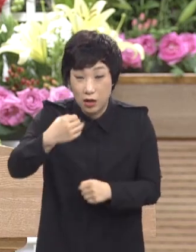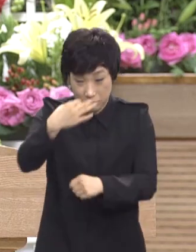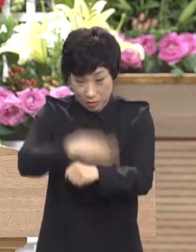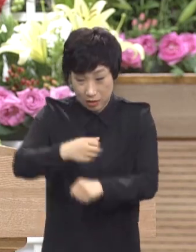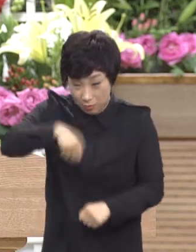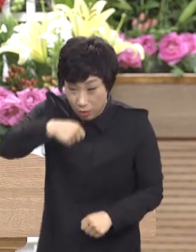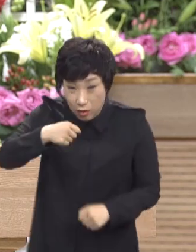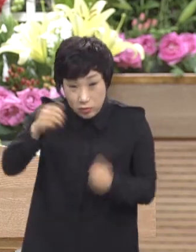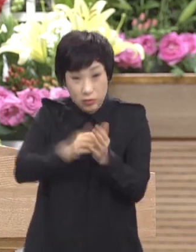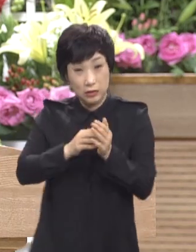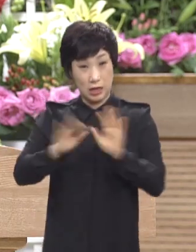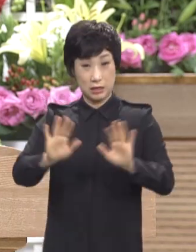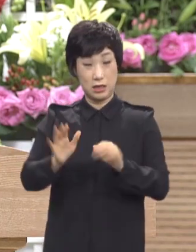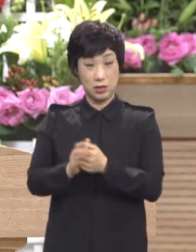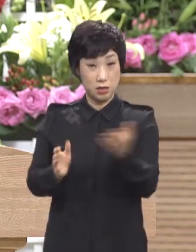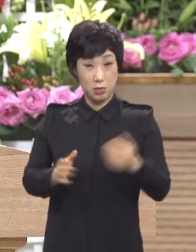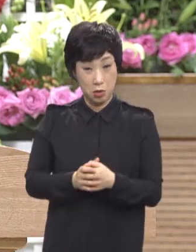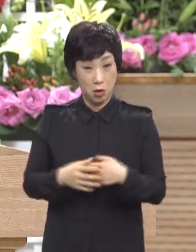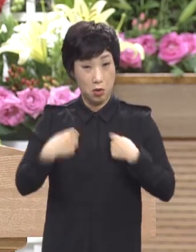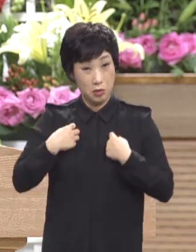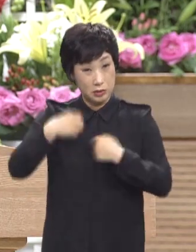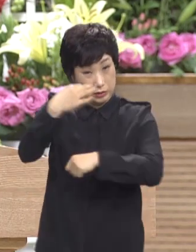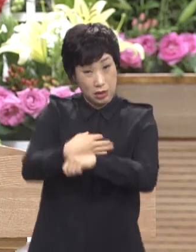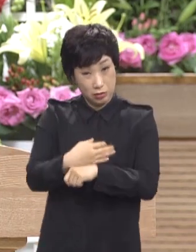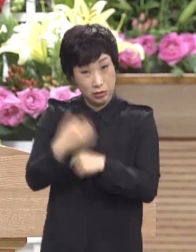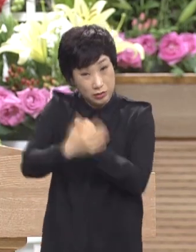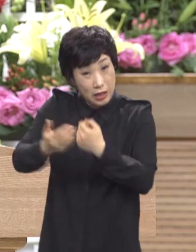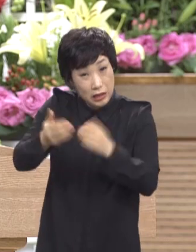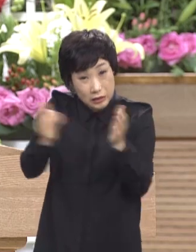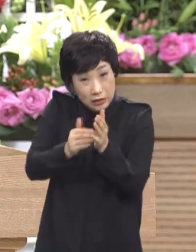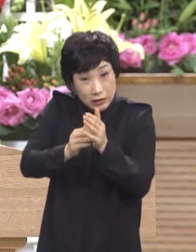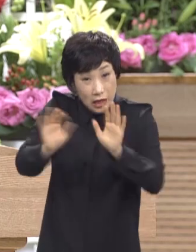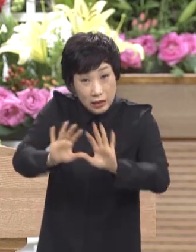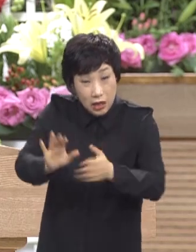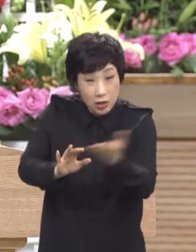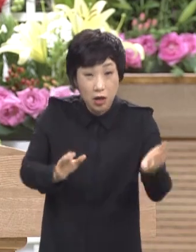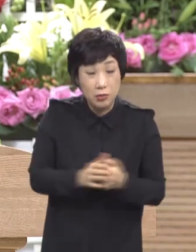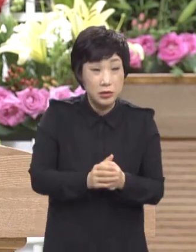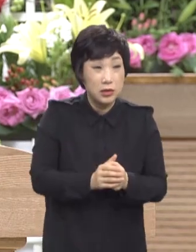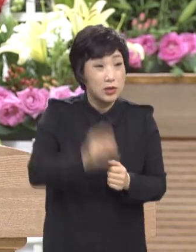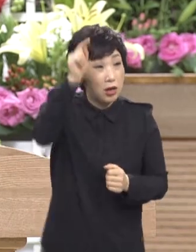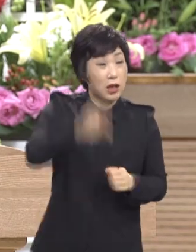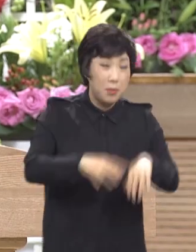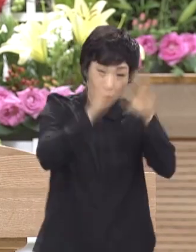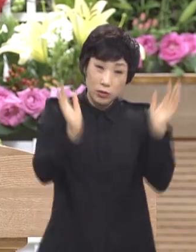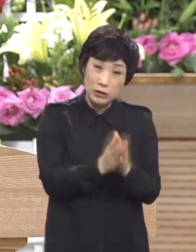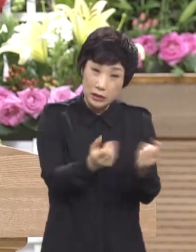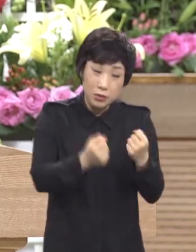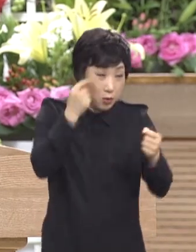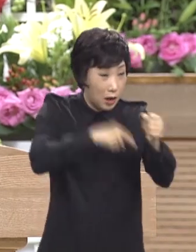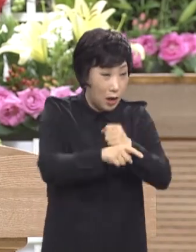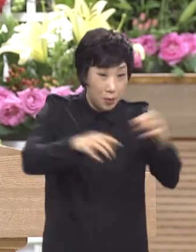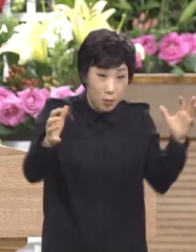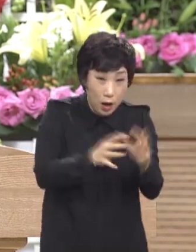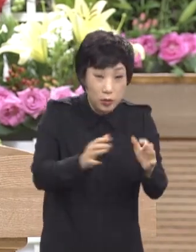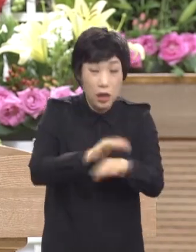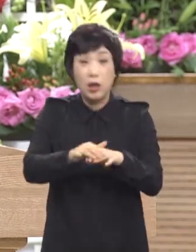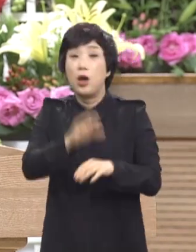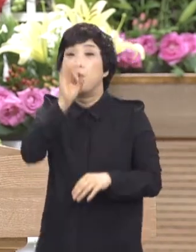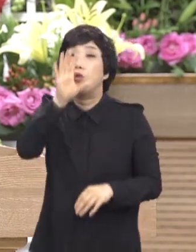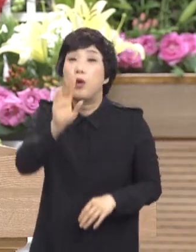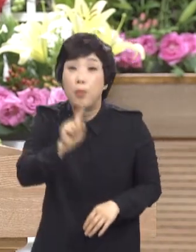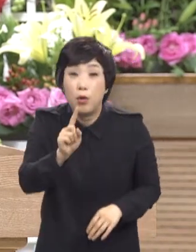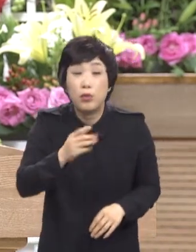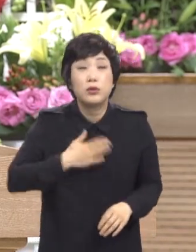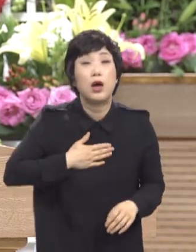아니요, 옷 한 벌 얻어먹은 게 아니요, 천하의 힘을 합치고 화한 문명을 다 합쳐도 할 수 없는 지옥 가는